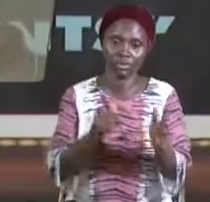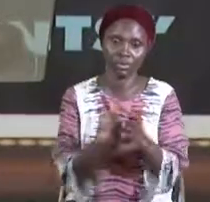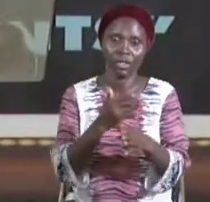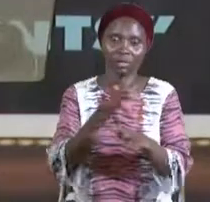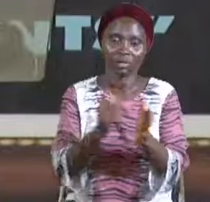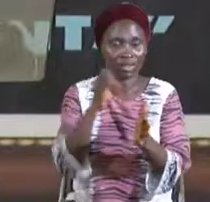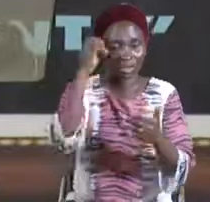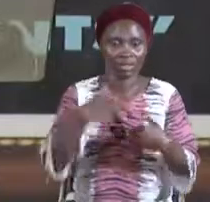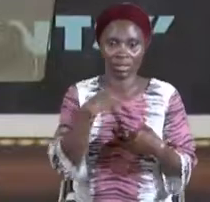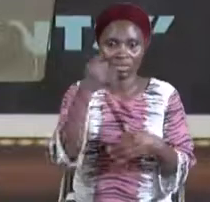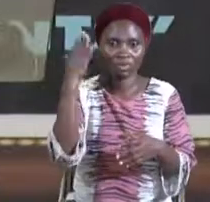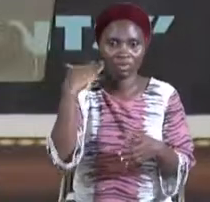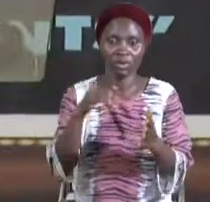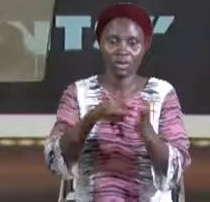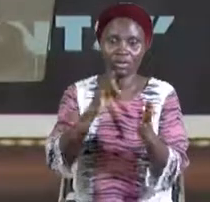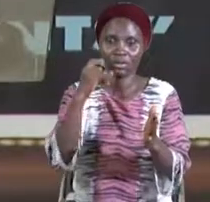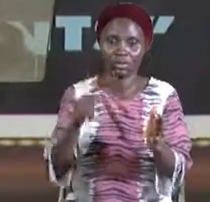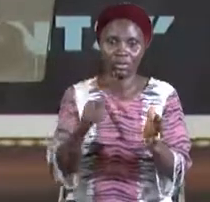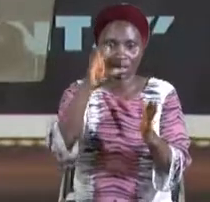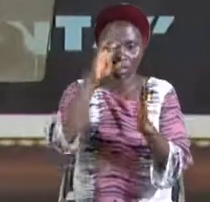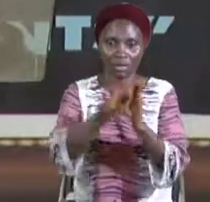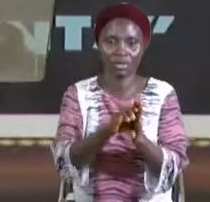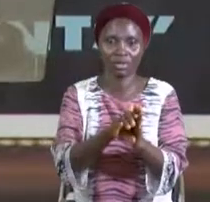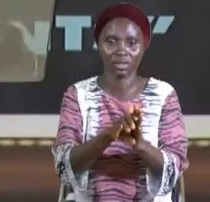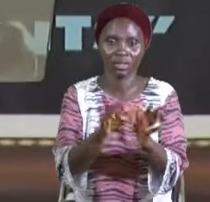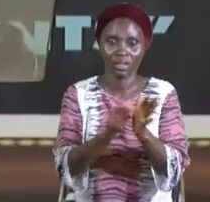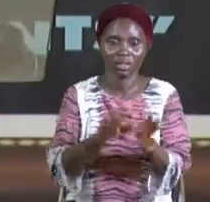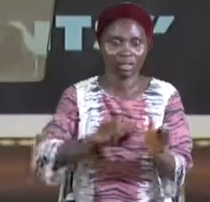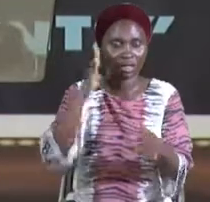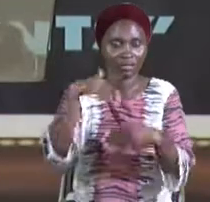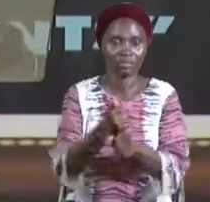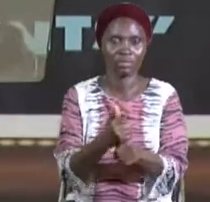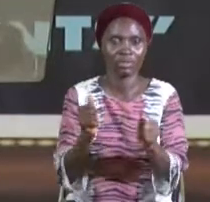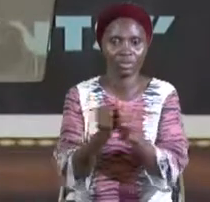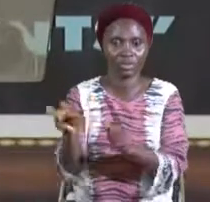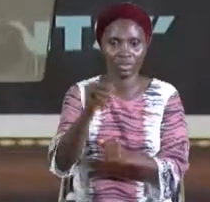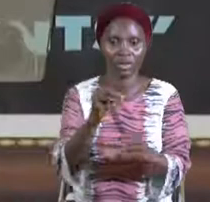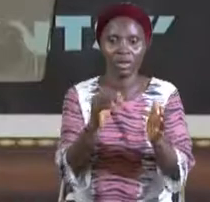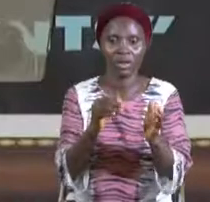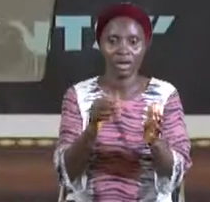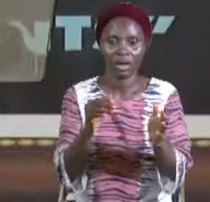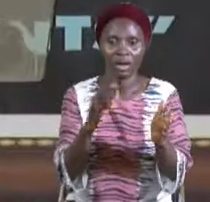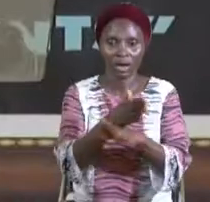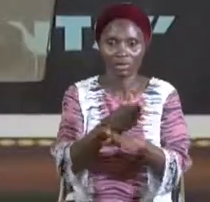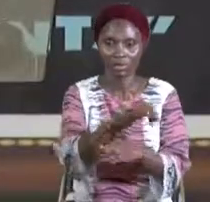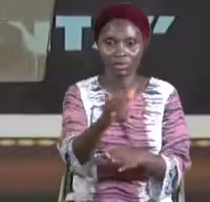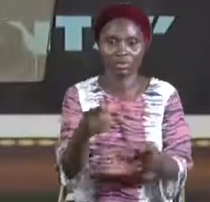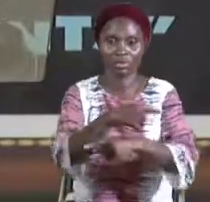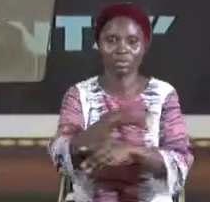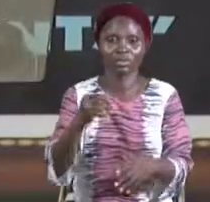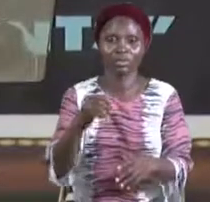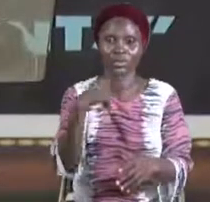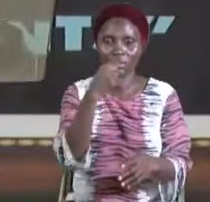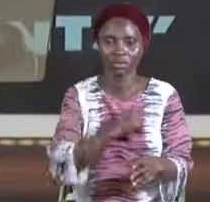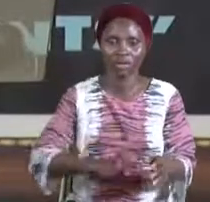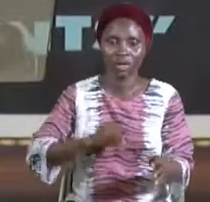que je ferai avec eux. Après ces jours-là, dit le Seigneur, je mettrai mes lois dans leur cœur et je